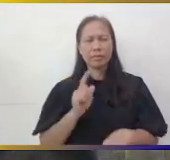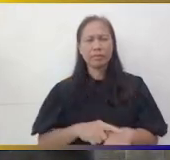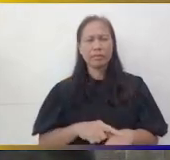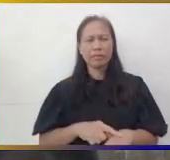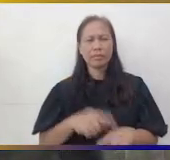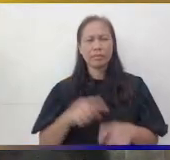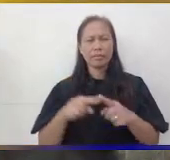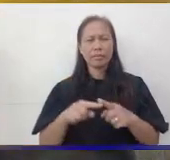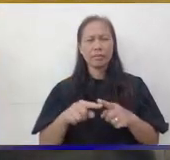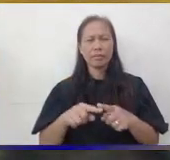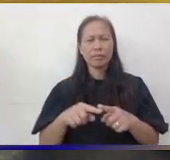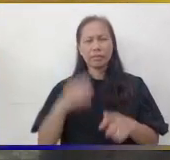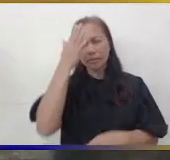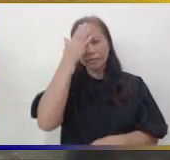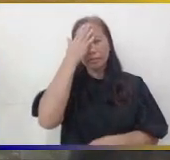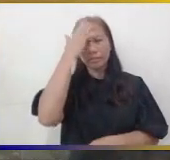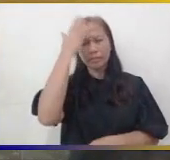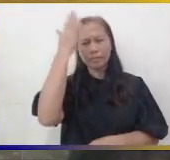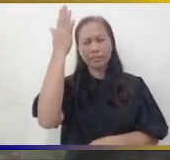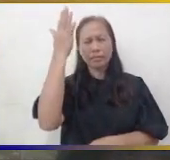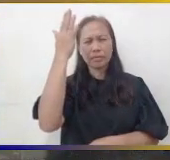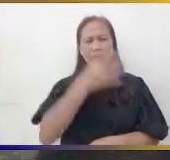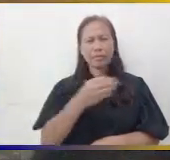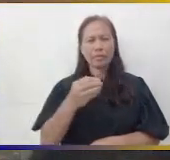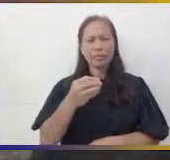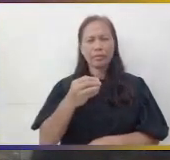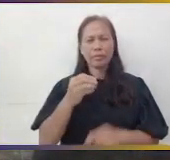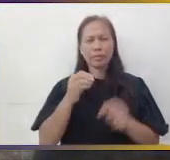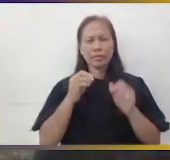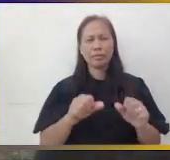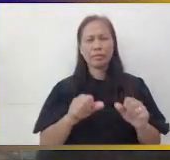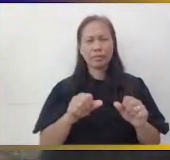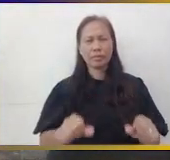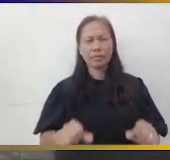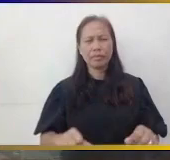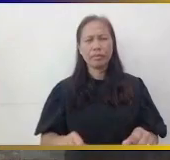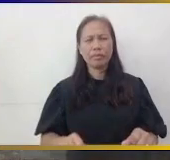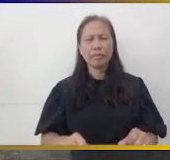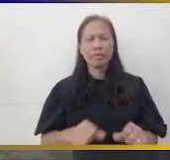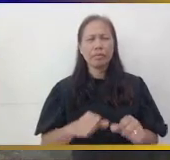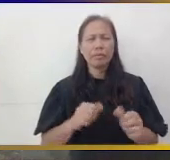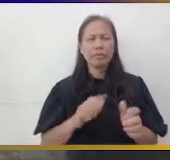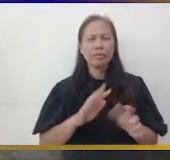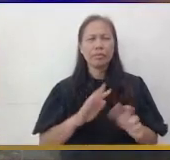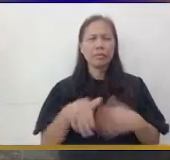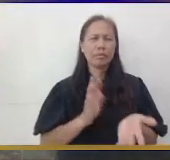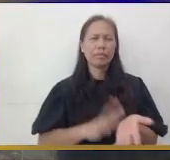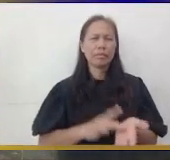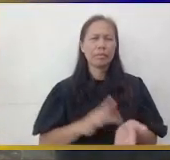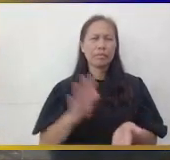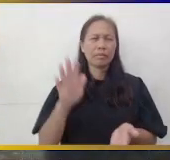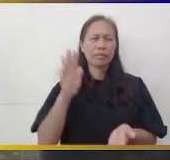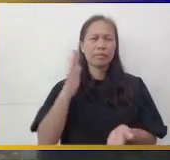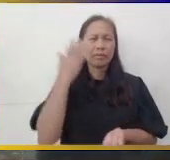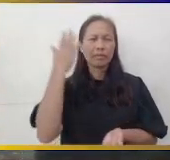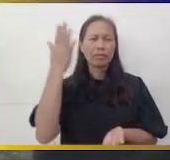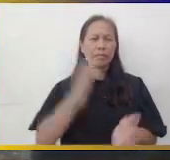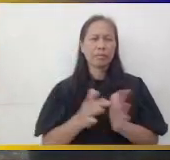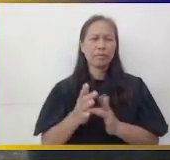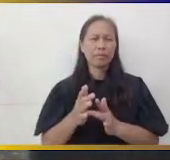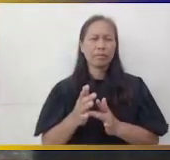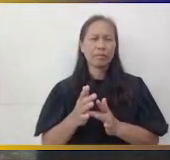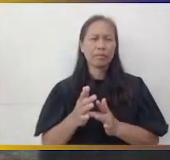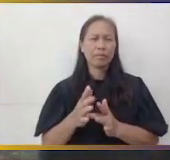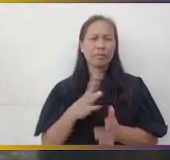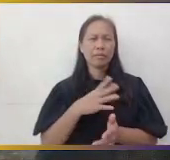patuloy kayong makilala at patuloy pang mamuhay Panginoon sa tama pong katuruan all the glory belongs to you only Oh God please bless us for the